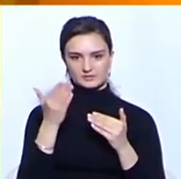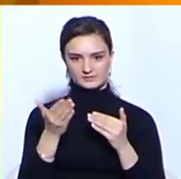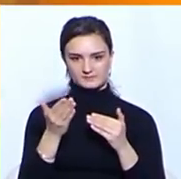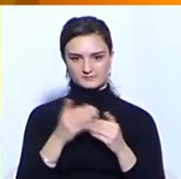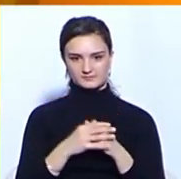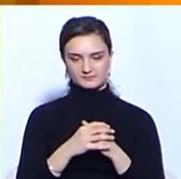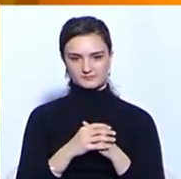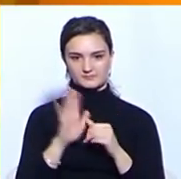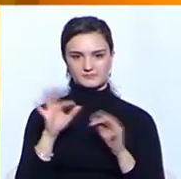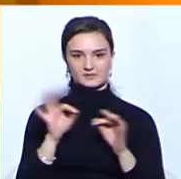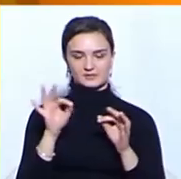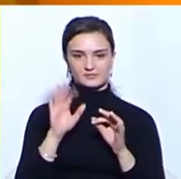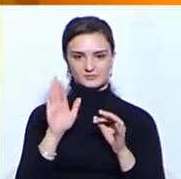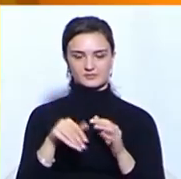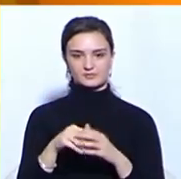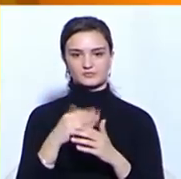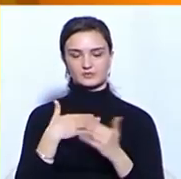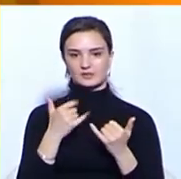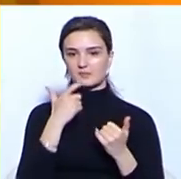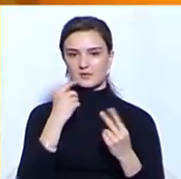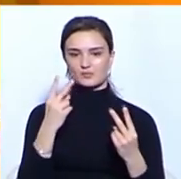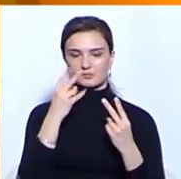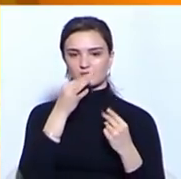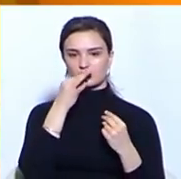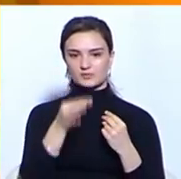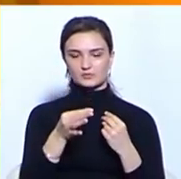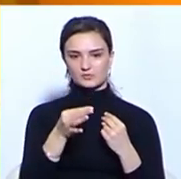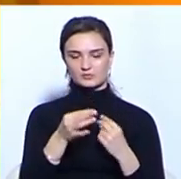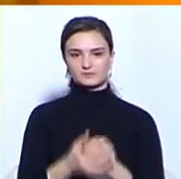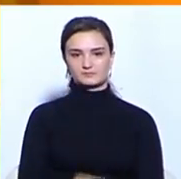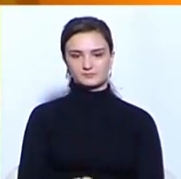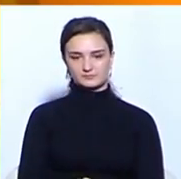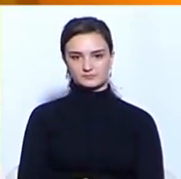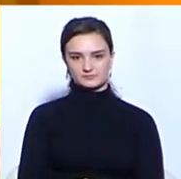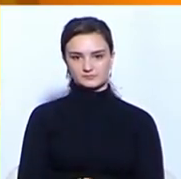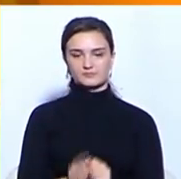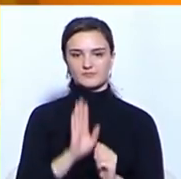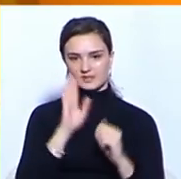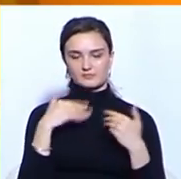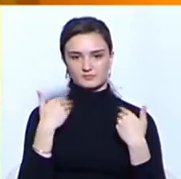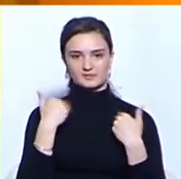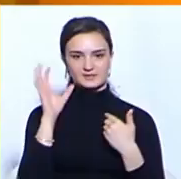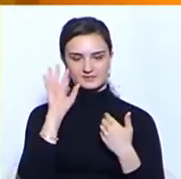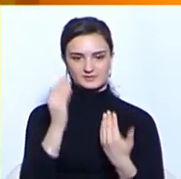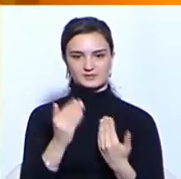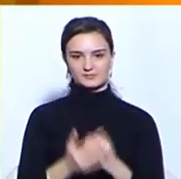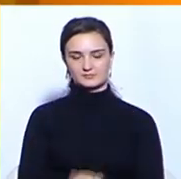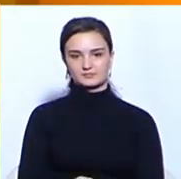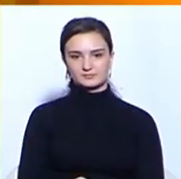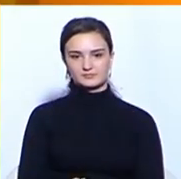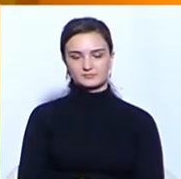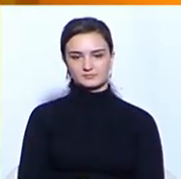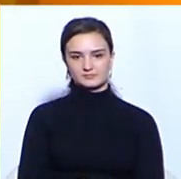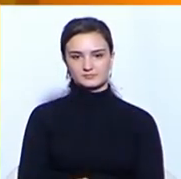თავად მუშაობთ. დიახ, ყარავს. ჩვენ ხა მაყურებელს უპასუხოთ და დილამშვიდობისა გისმენთ.